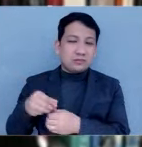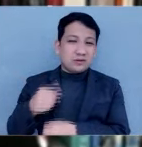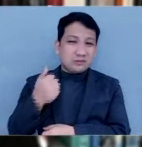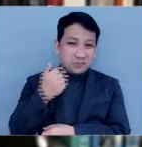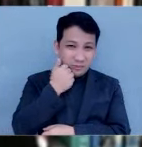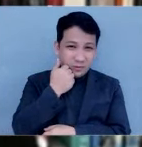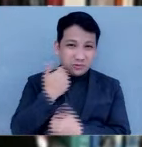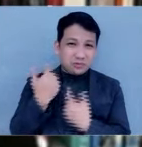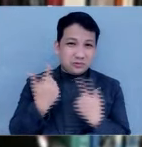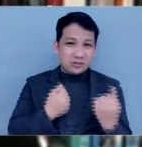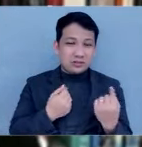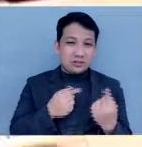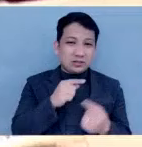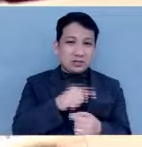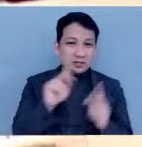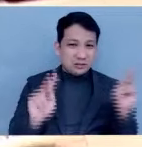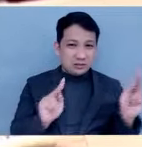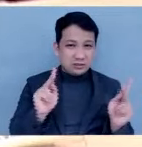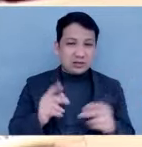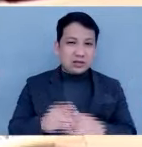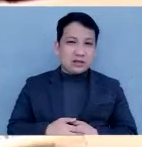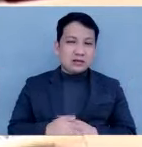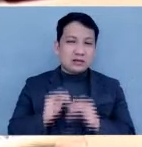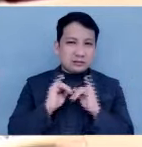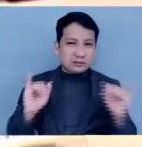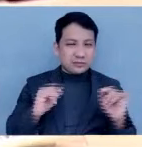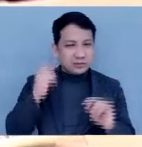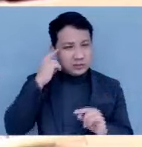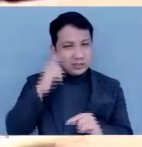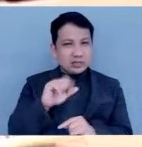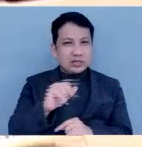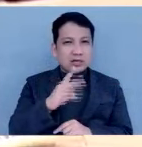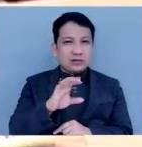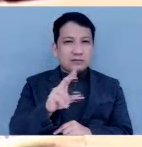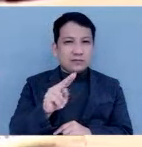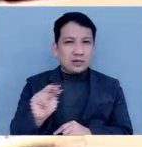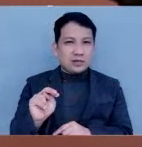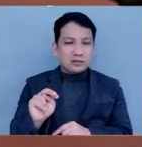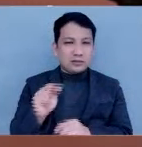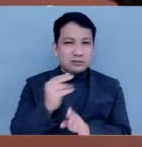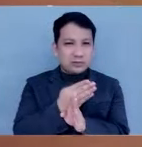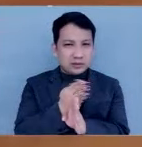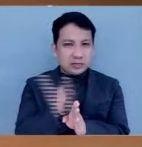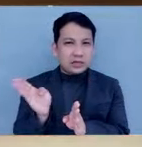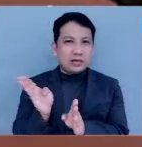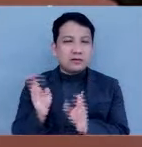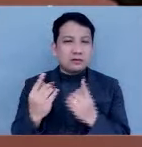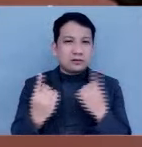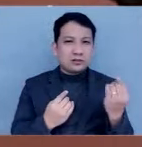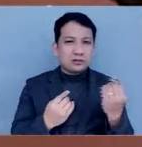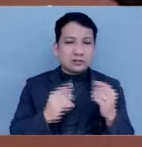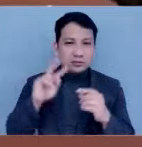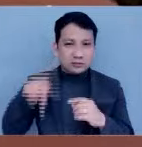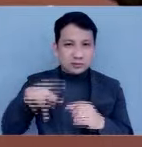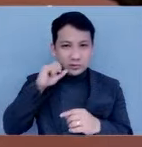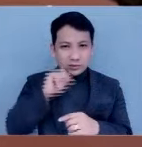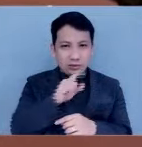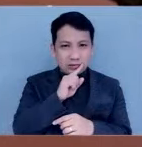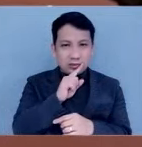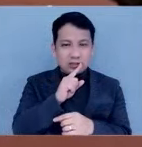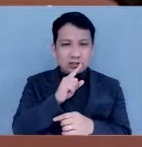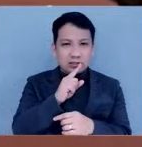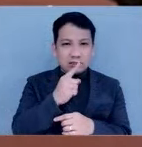mga atraso niya sa bayan. Ganito rin ang tingin ng Akbayan Party List. Tila diversionary tactic daw ito ng bise para matakpan ng